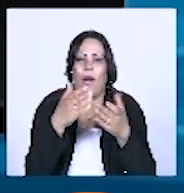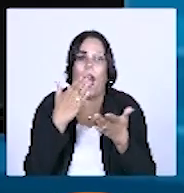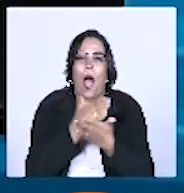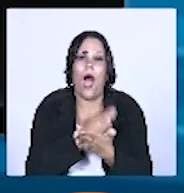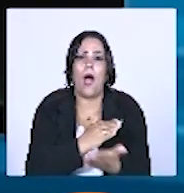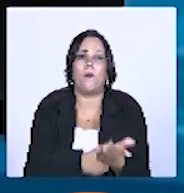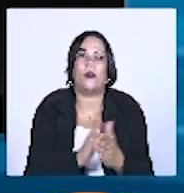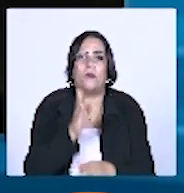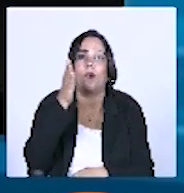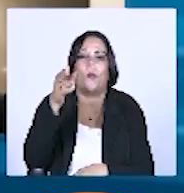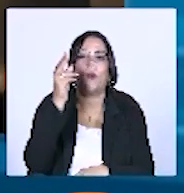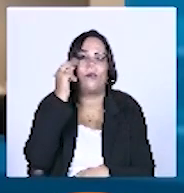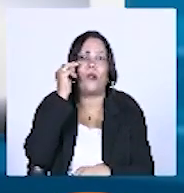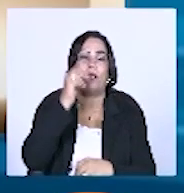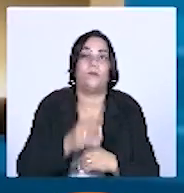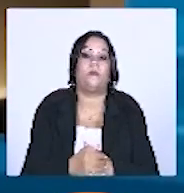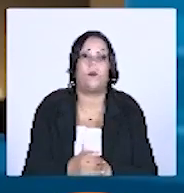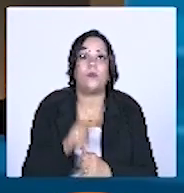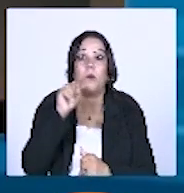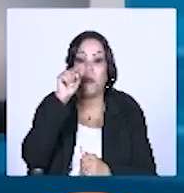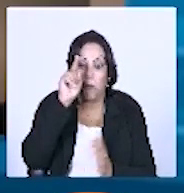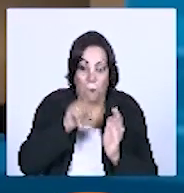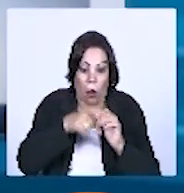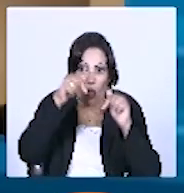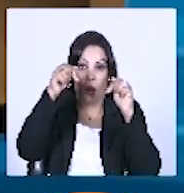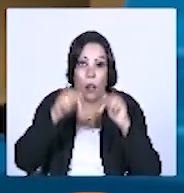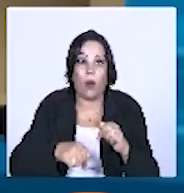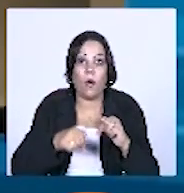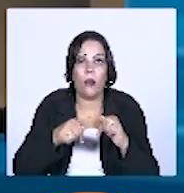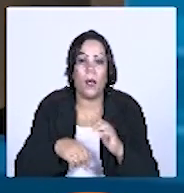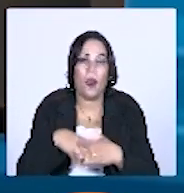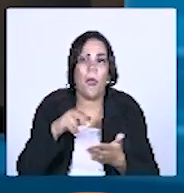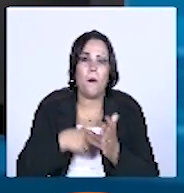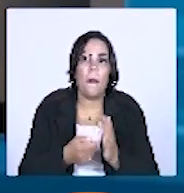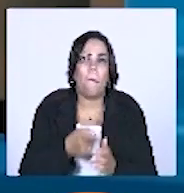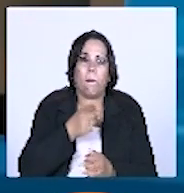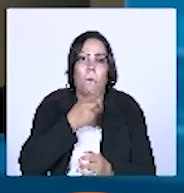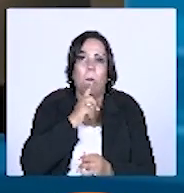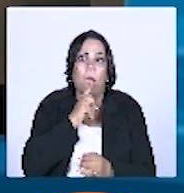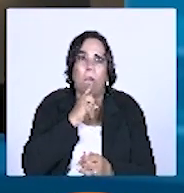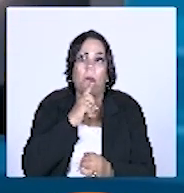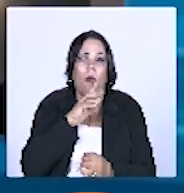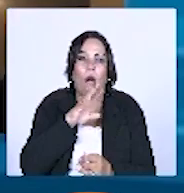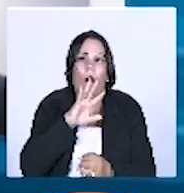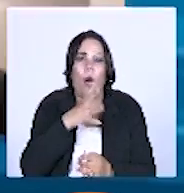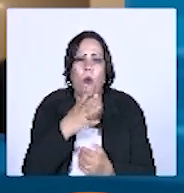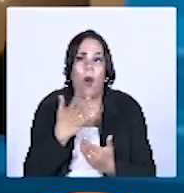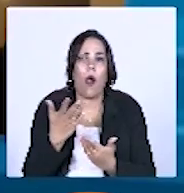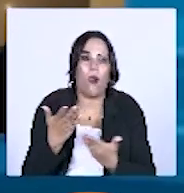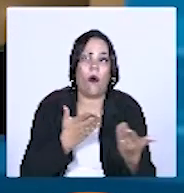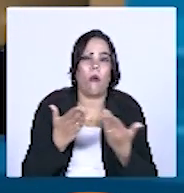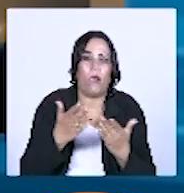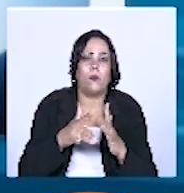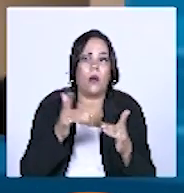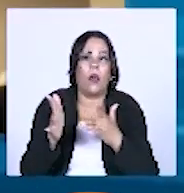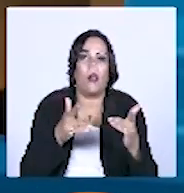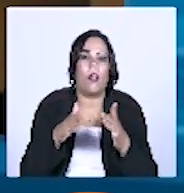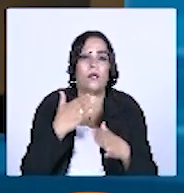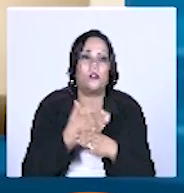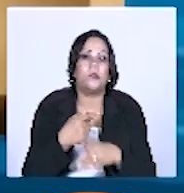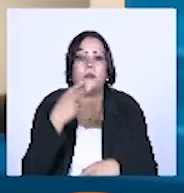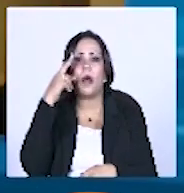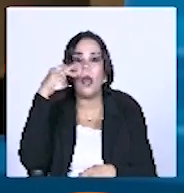الى اسرائيل هذه المره هناك تكتم او تضارب اذا صح التعبير في